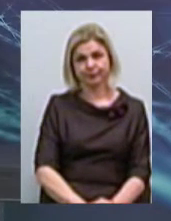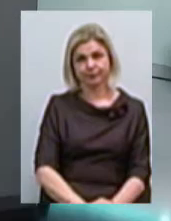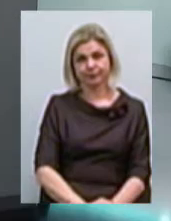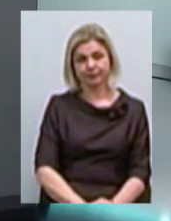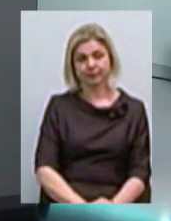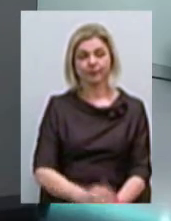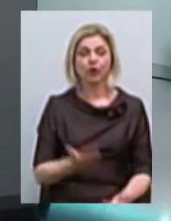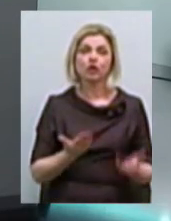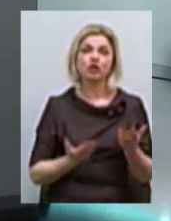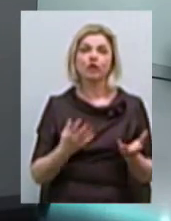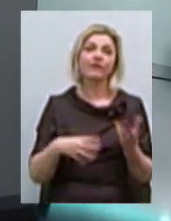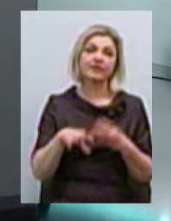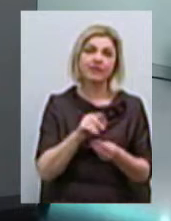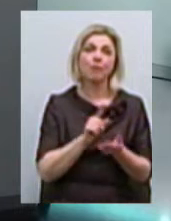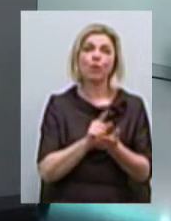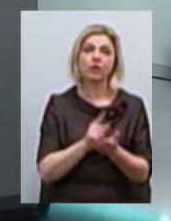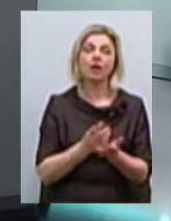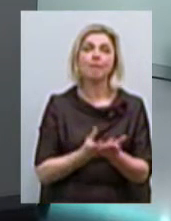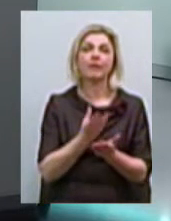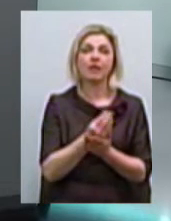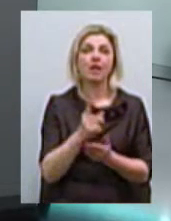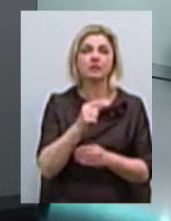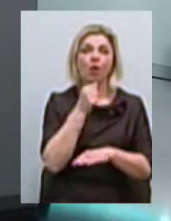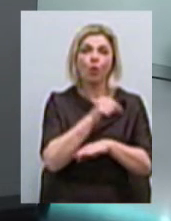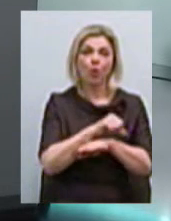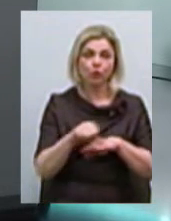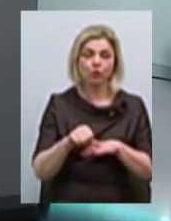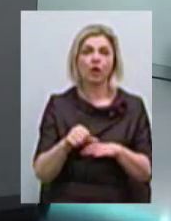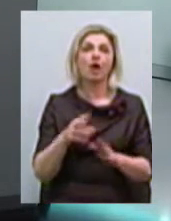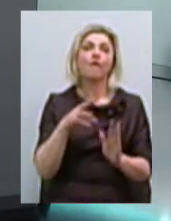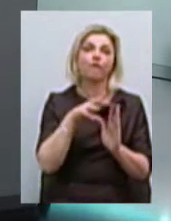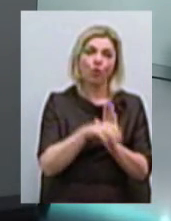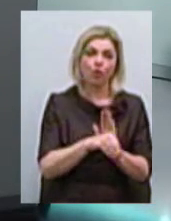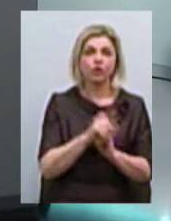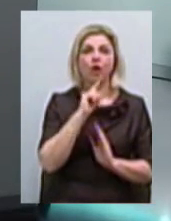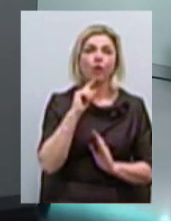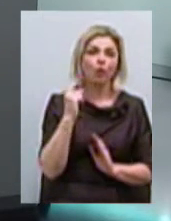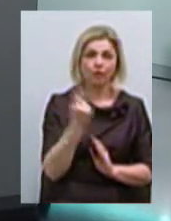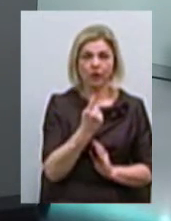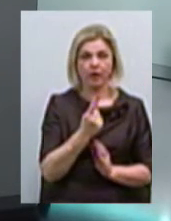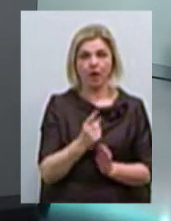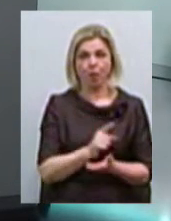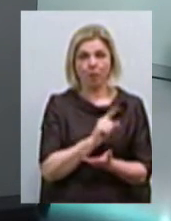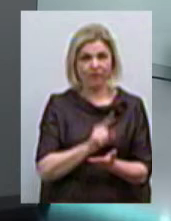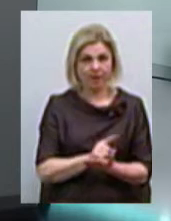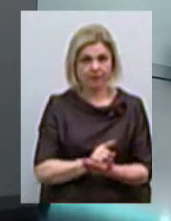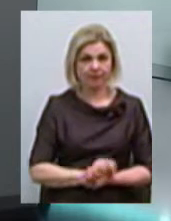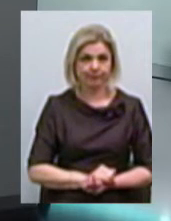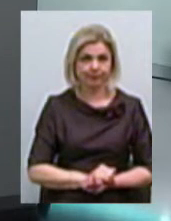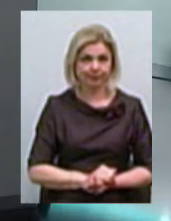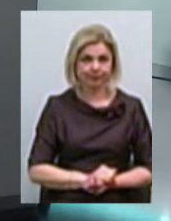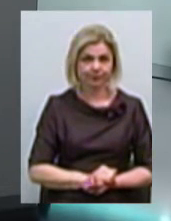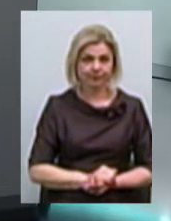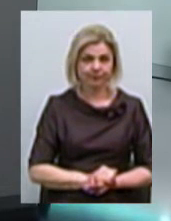Чи всі податки, сплачені за кордоном, зараховуються у зменшення суми річного податкового зобов'язання?